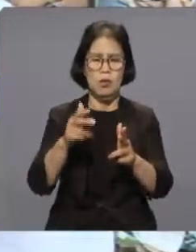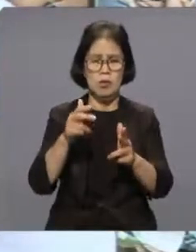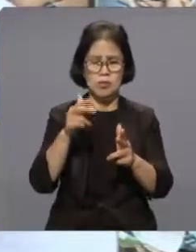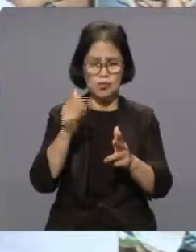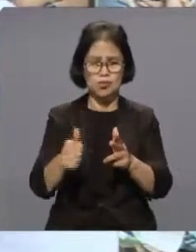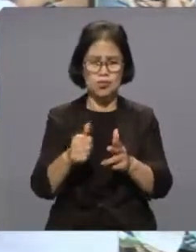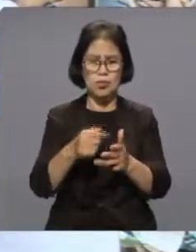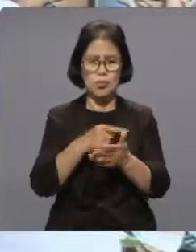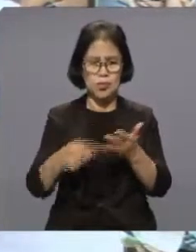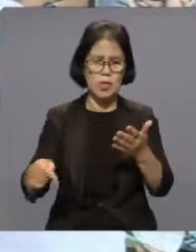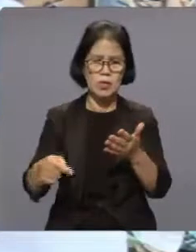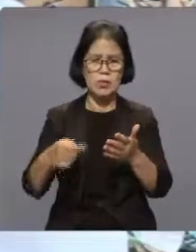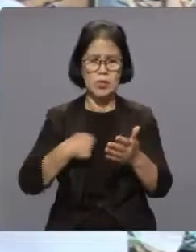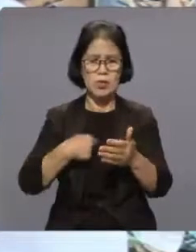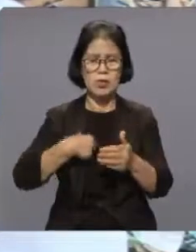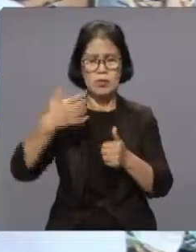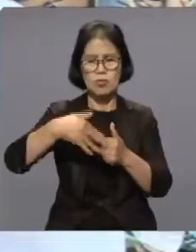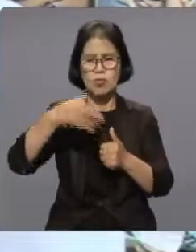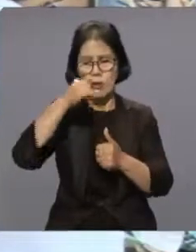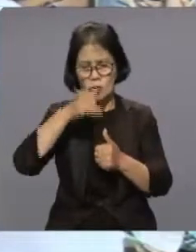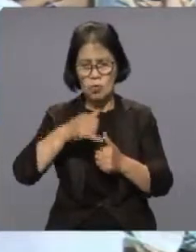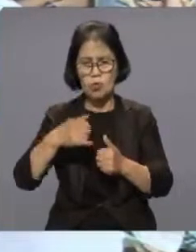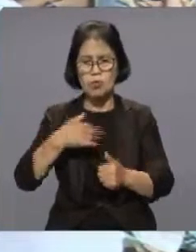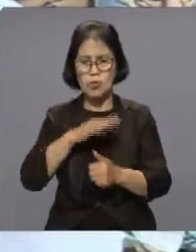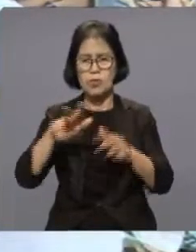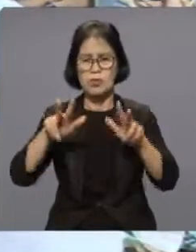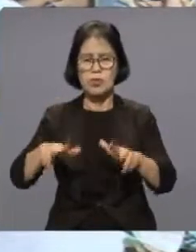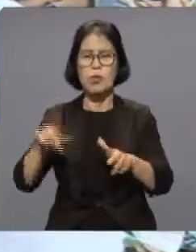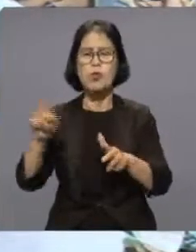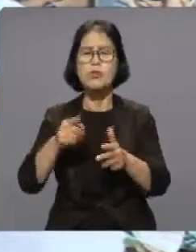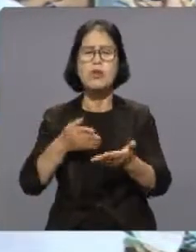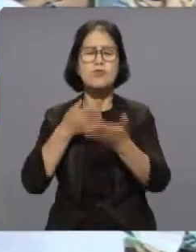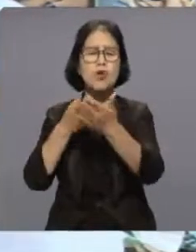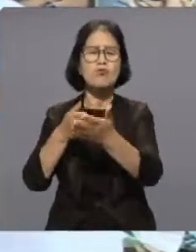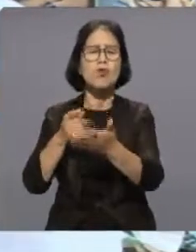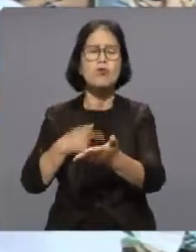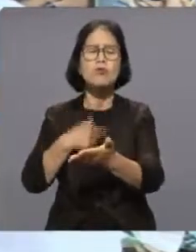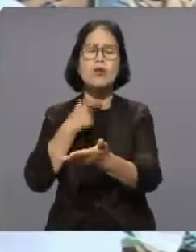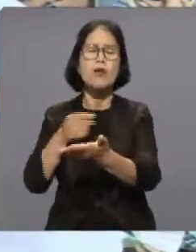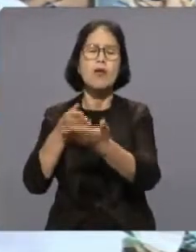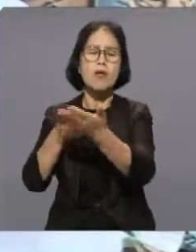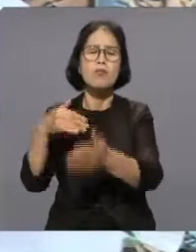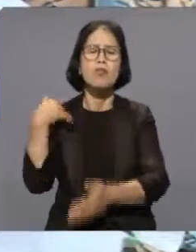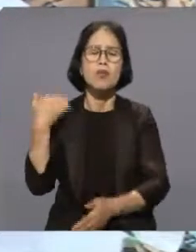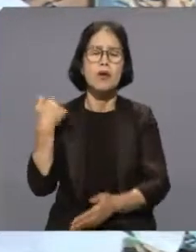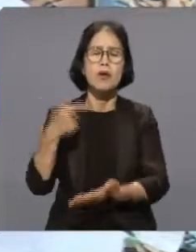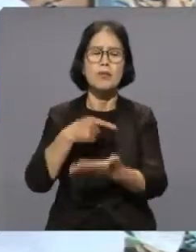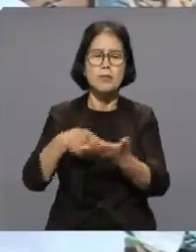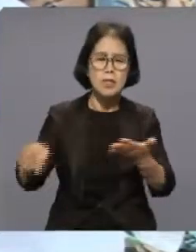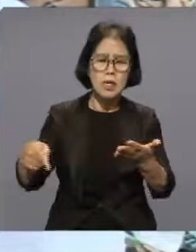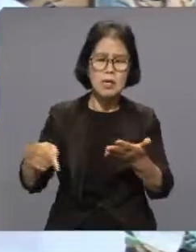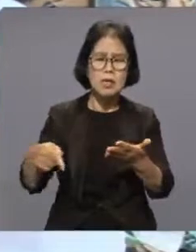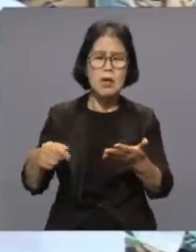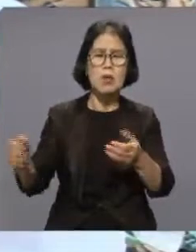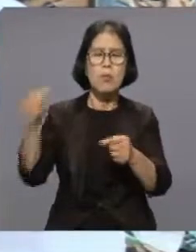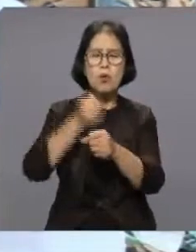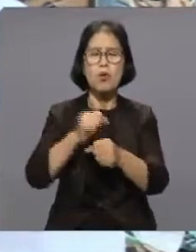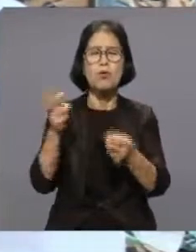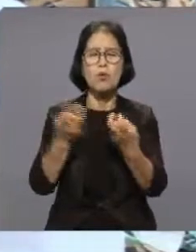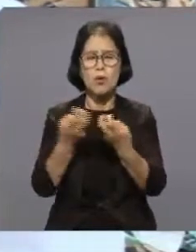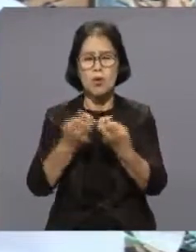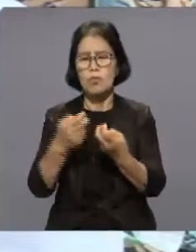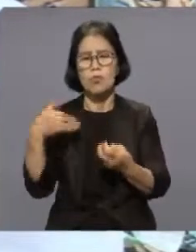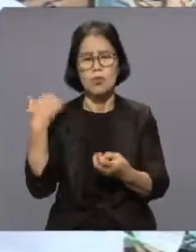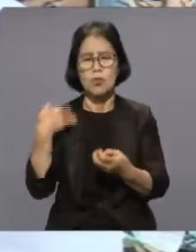저희한테 청구하고 있고 저희는 지금 청구할 어디다 청구할지도 모르겠고 피해를 어떻게 복구해 나갈